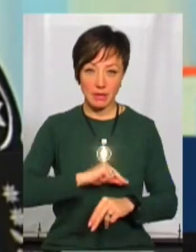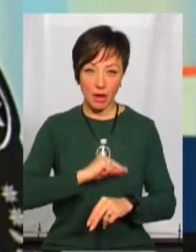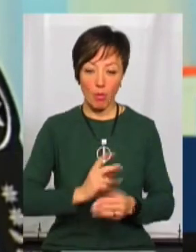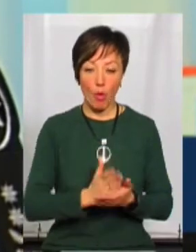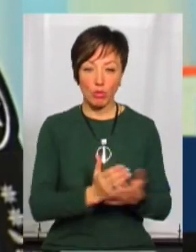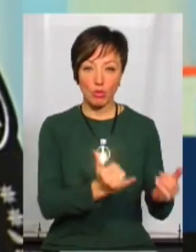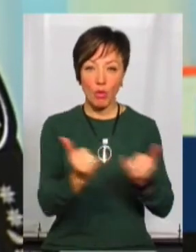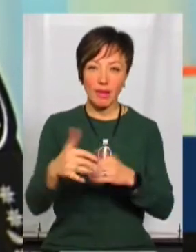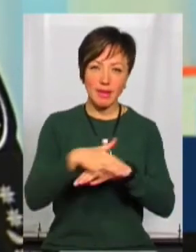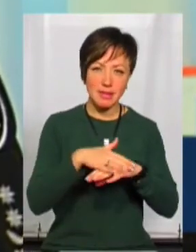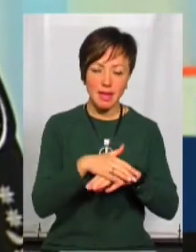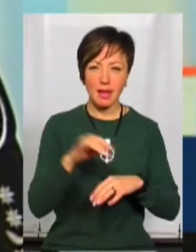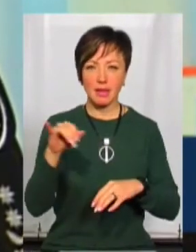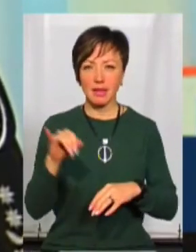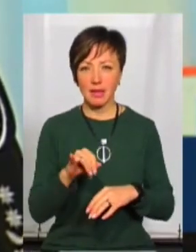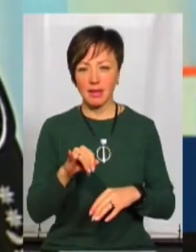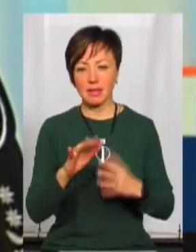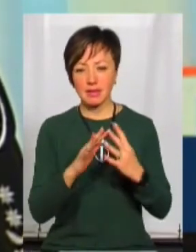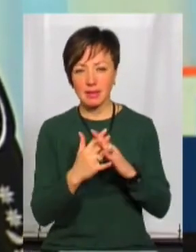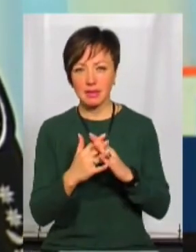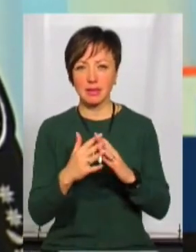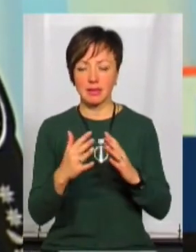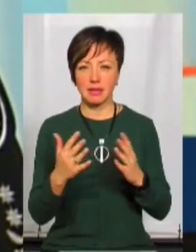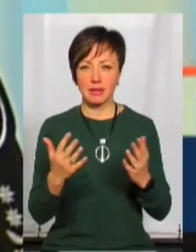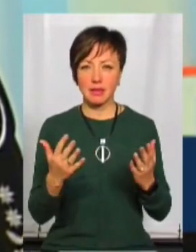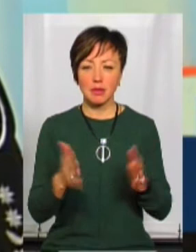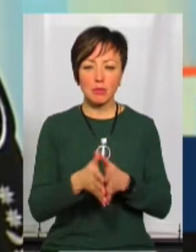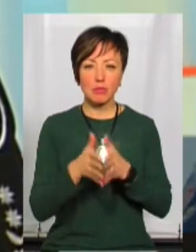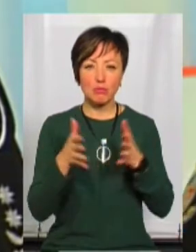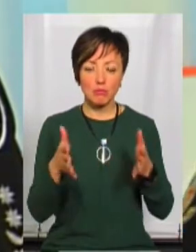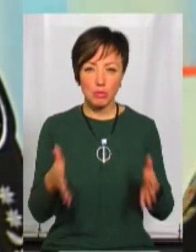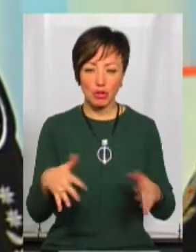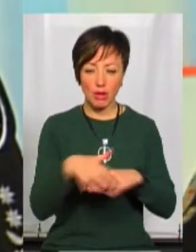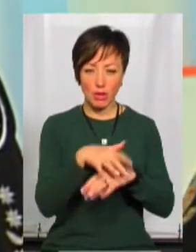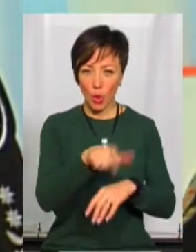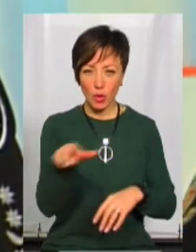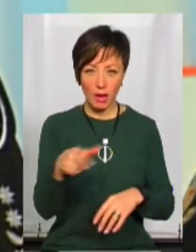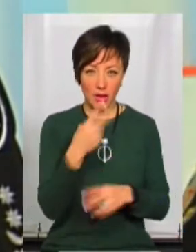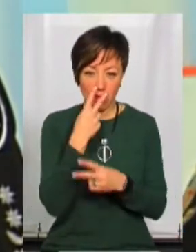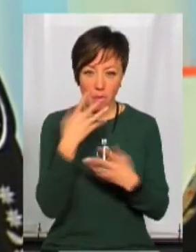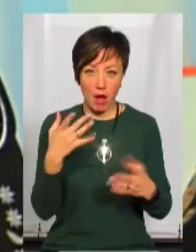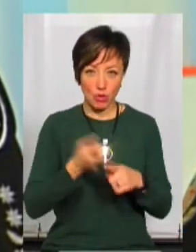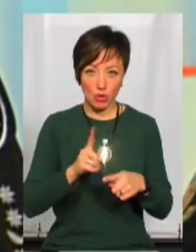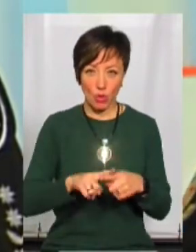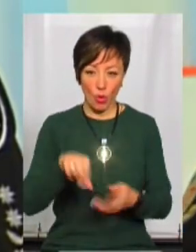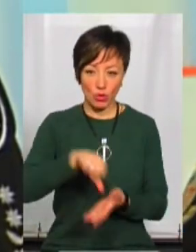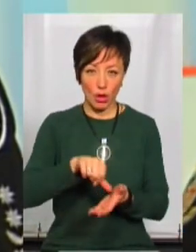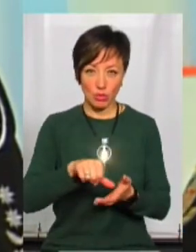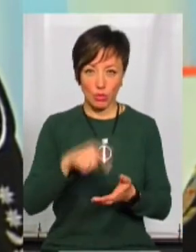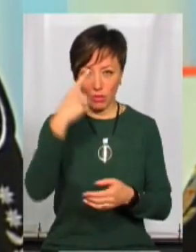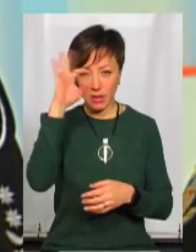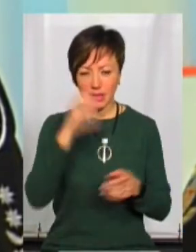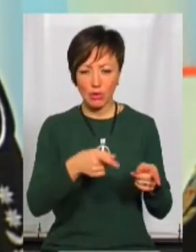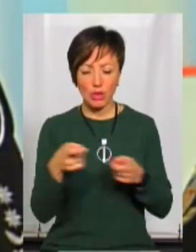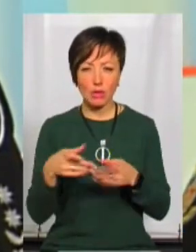по обслуговуванню і населення, і населених пунктів. І більшість населення його просто не бачило там. Вони залучалися